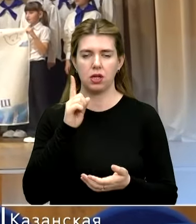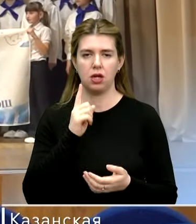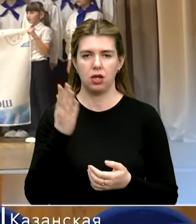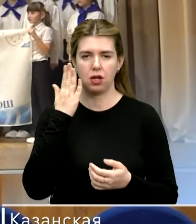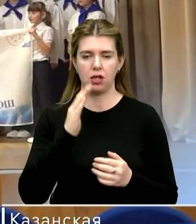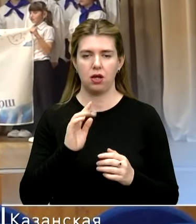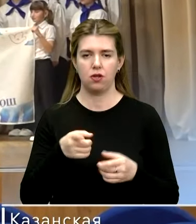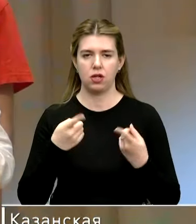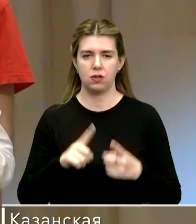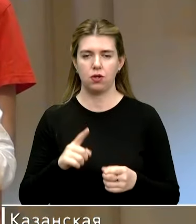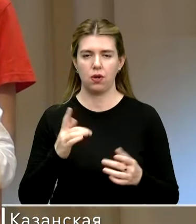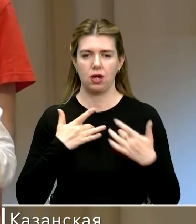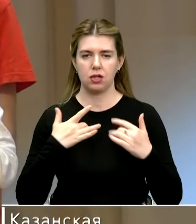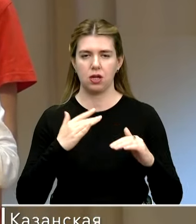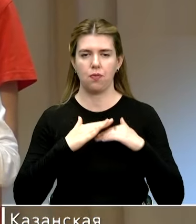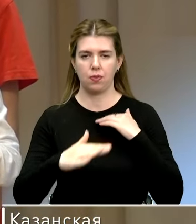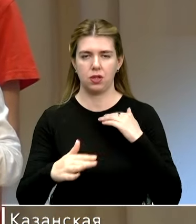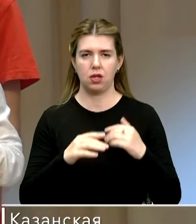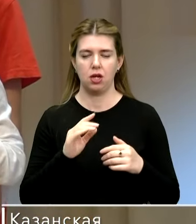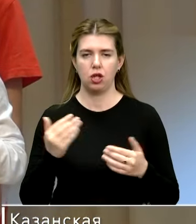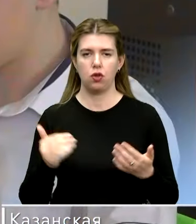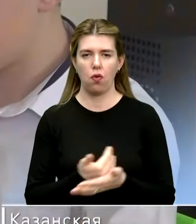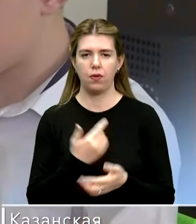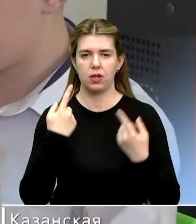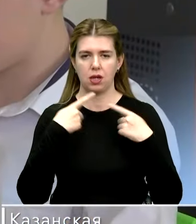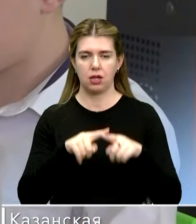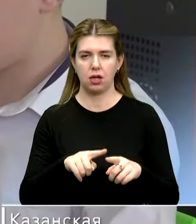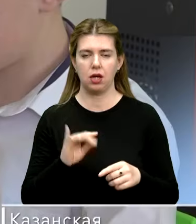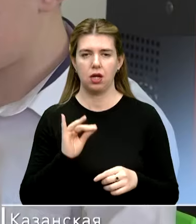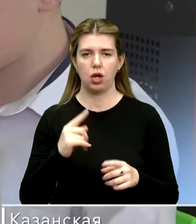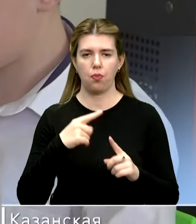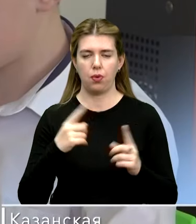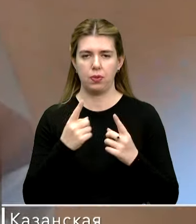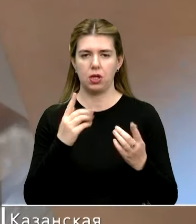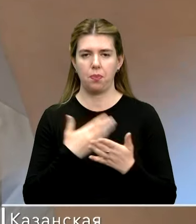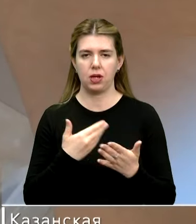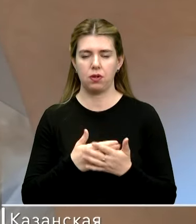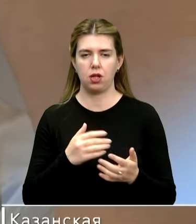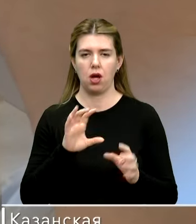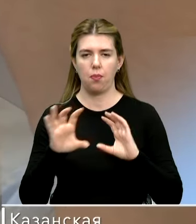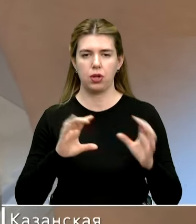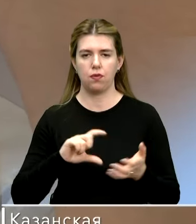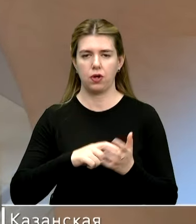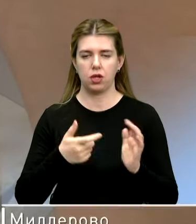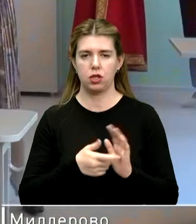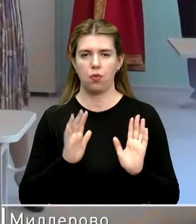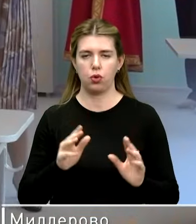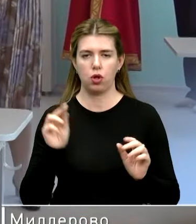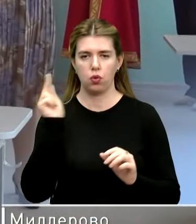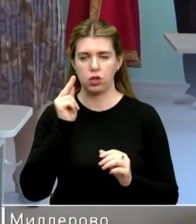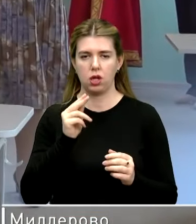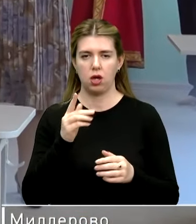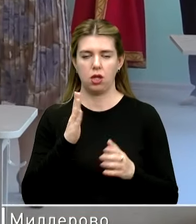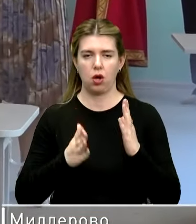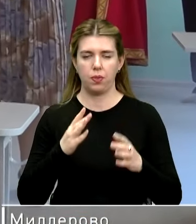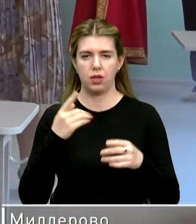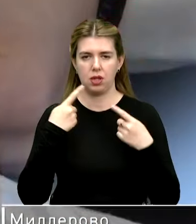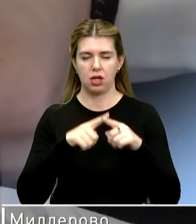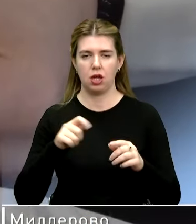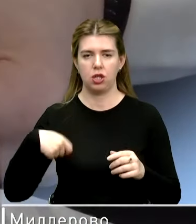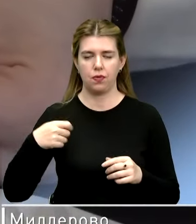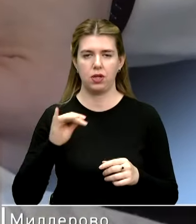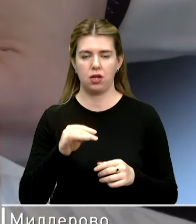дарования будут в настоящем концертном пространстве с современной техникой. А кроме обычных предметов в оборудованных классах будут изучать робототехнику,